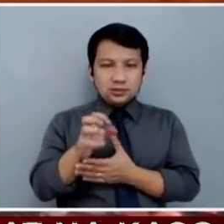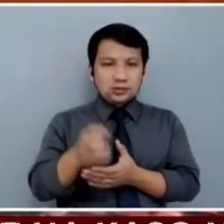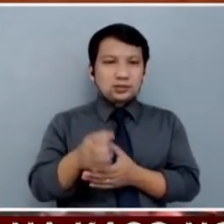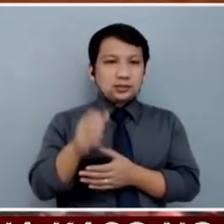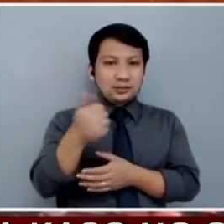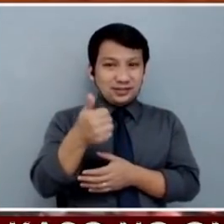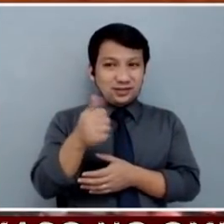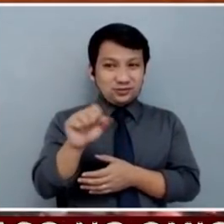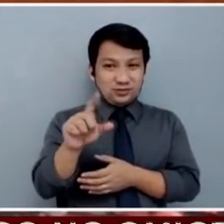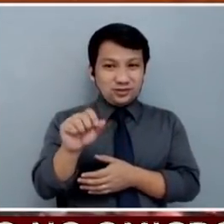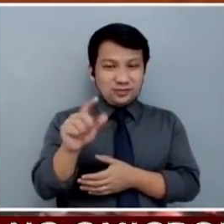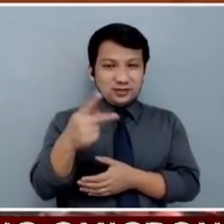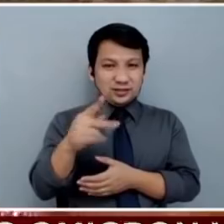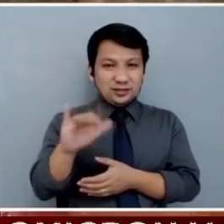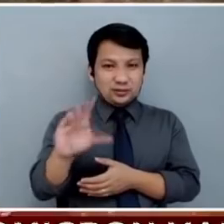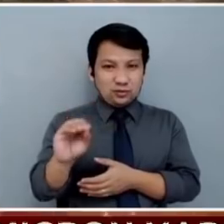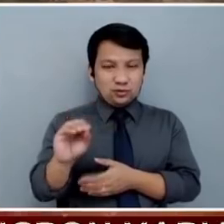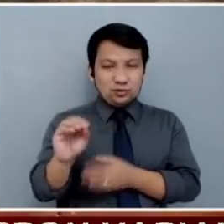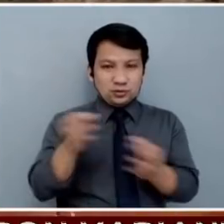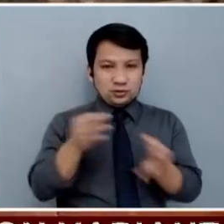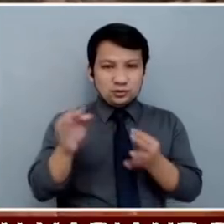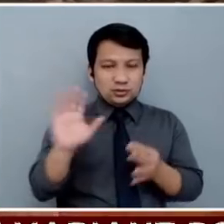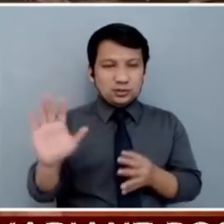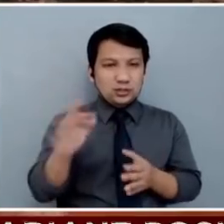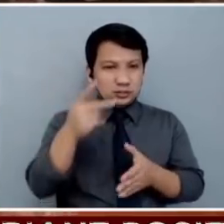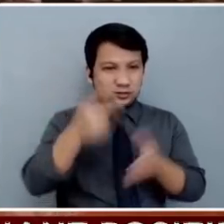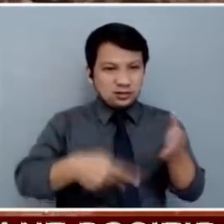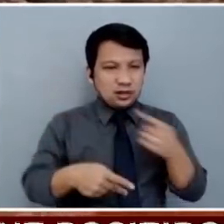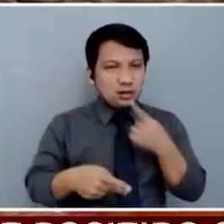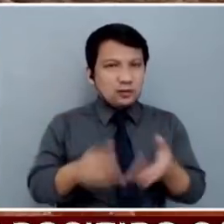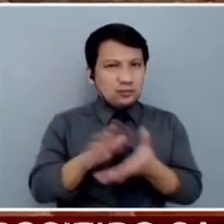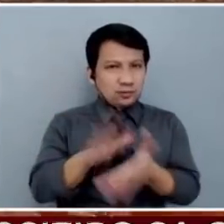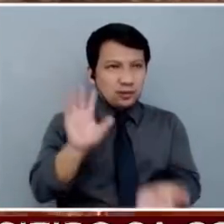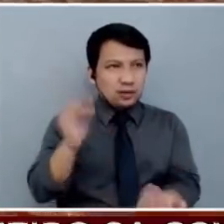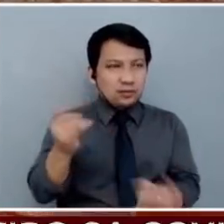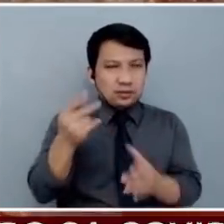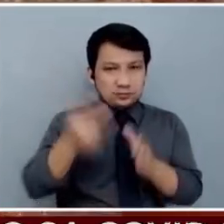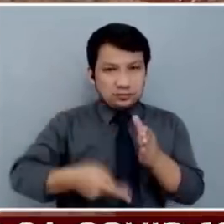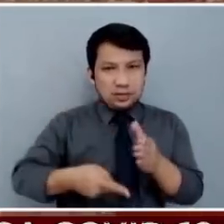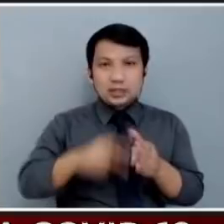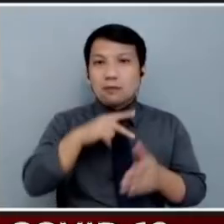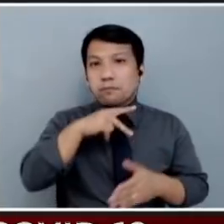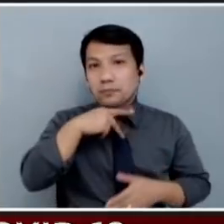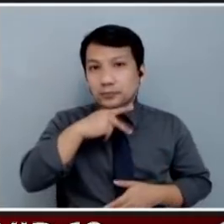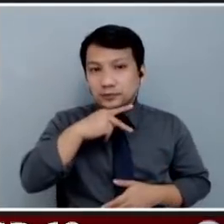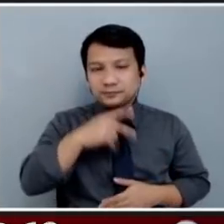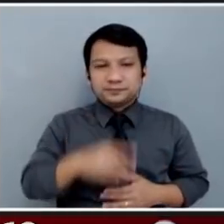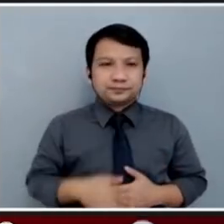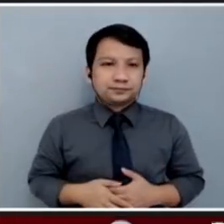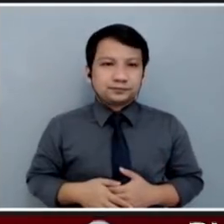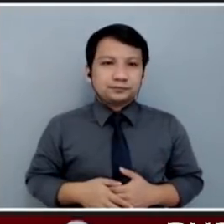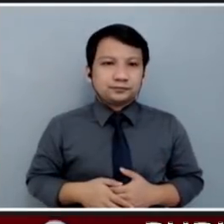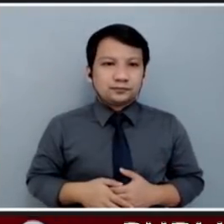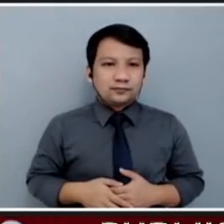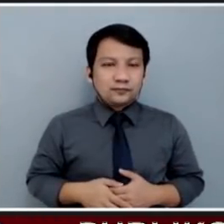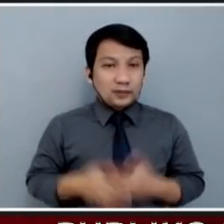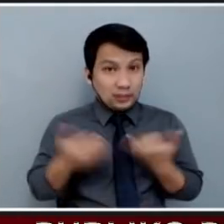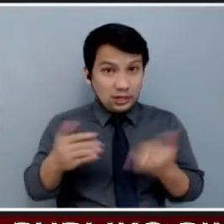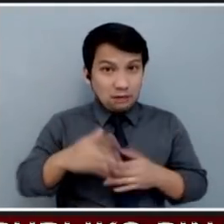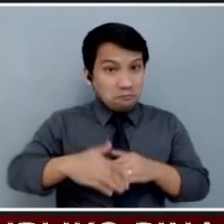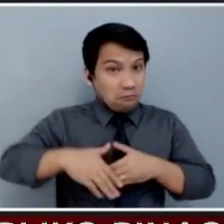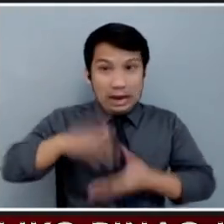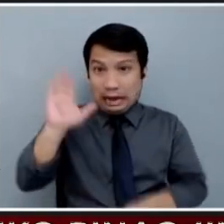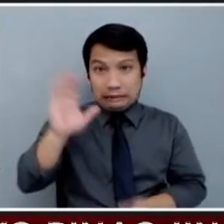11 kilos. Paliwanag ng mga lechoneros, tumaas din ang presyo ng baboy. Minimal ang baboy sa Quezon